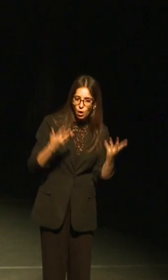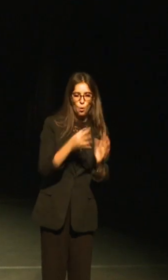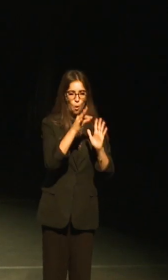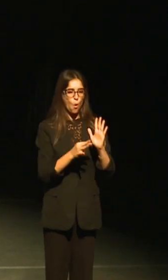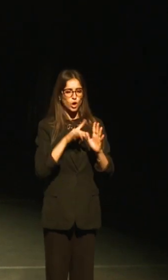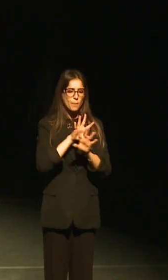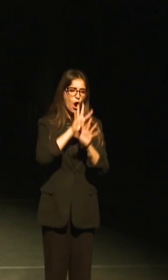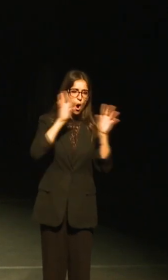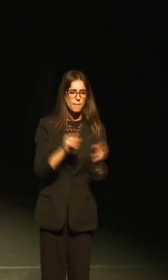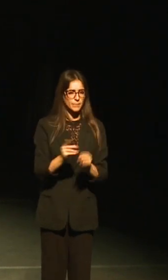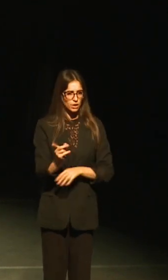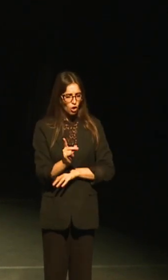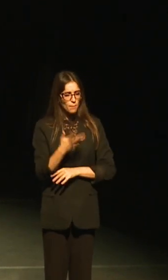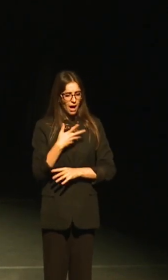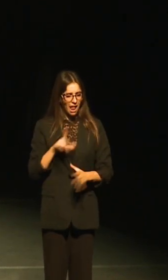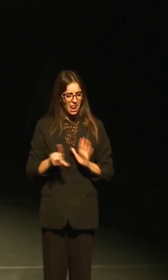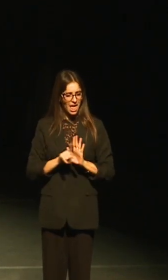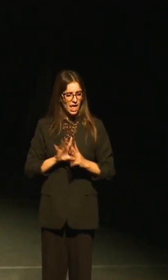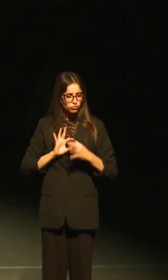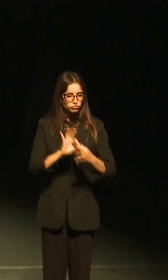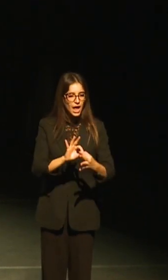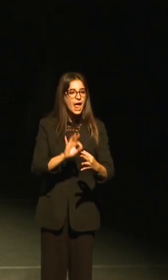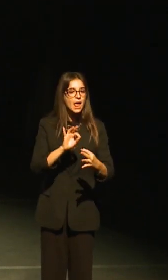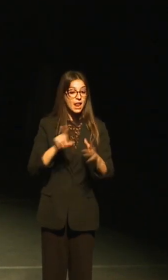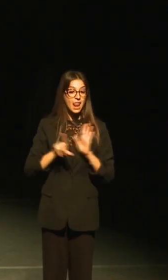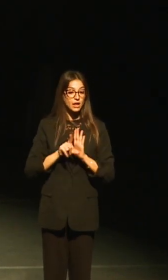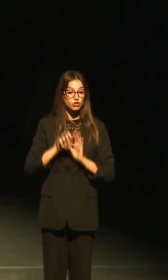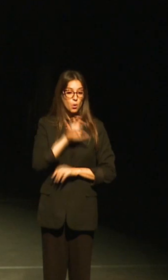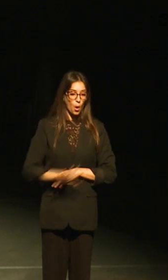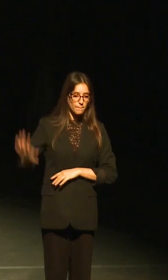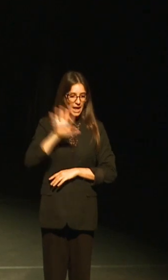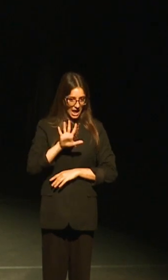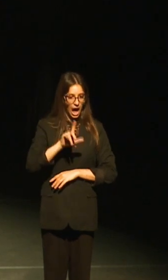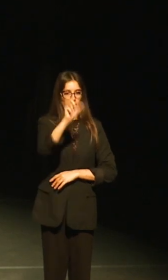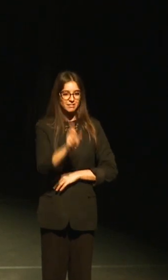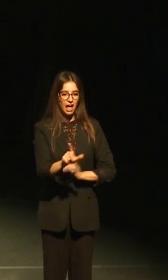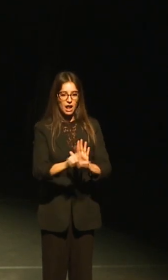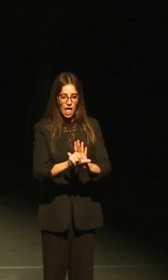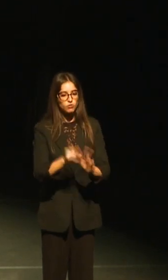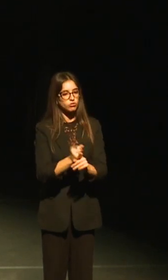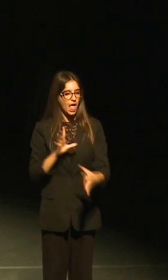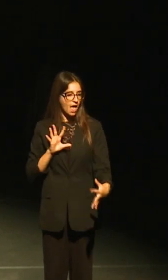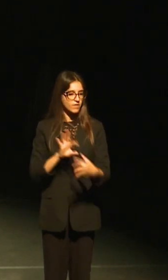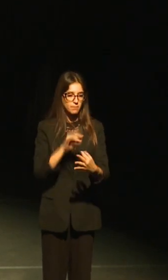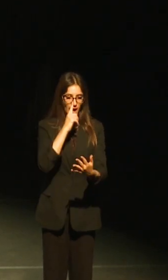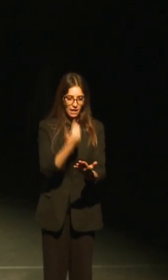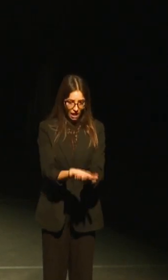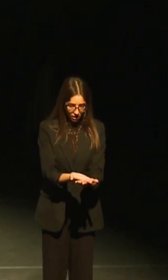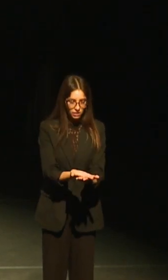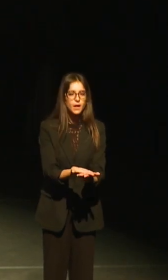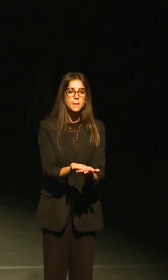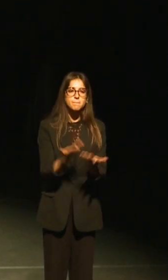rispetto al resto della legislazione Europea effettivamente tornando Un po' quello che tu dicevi All'inizio